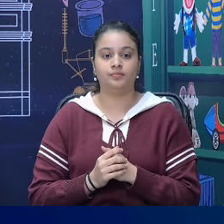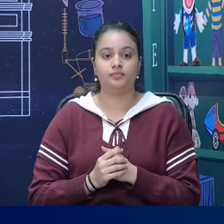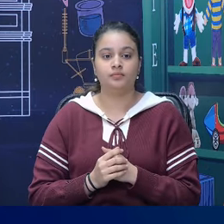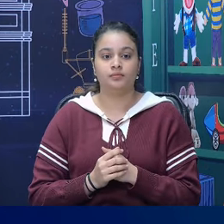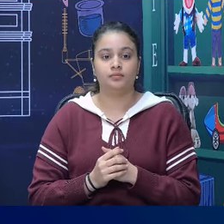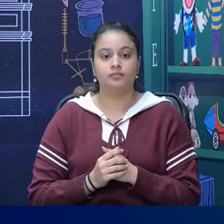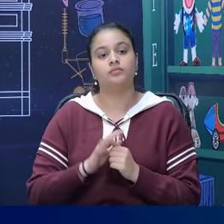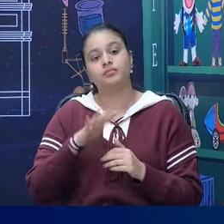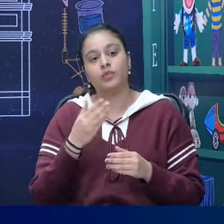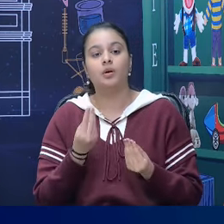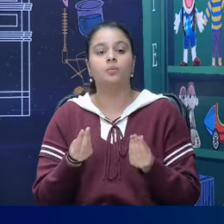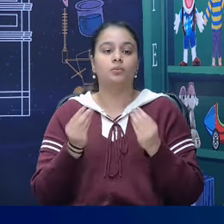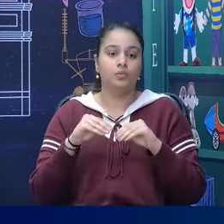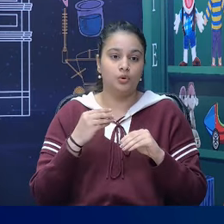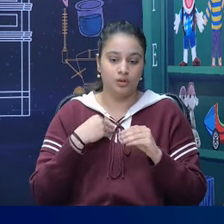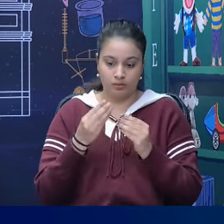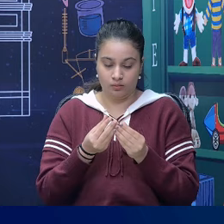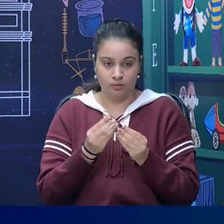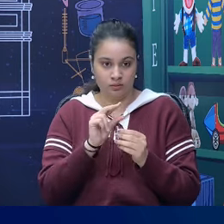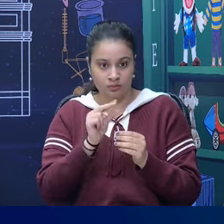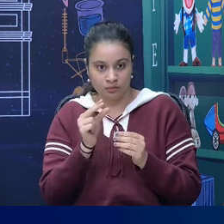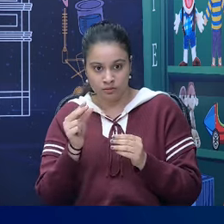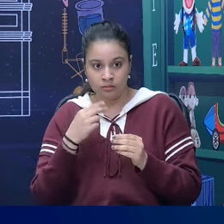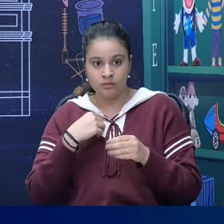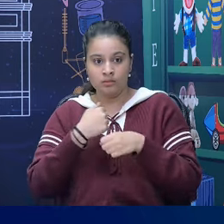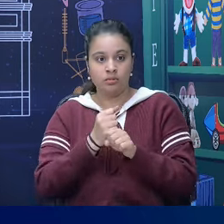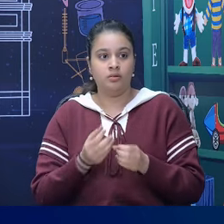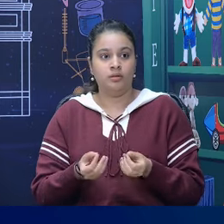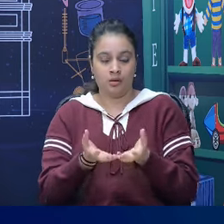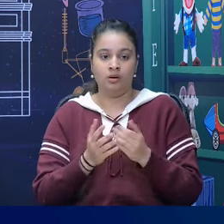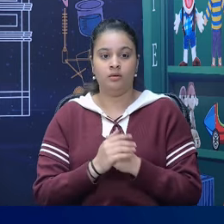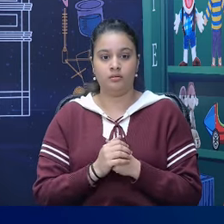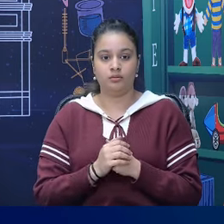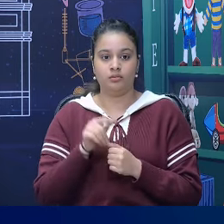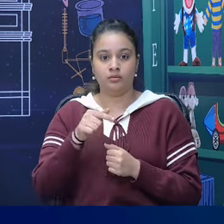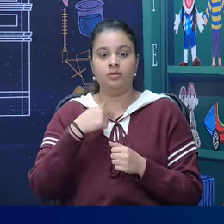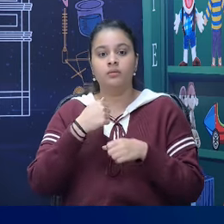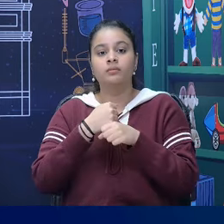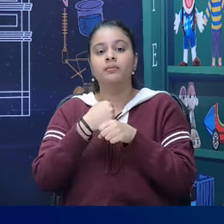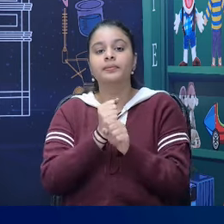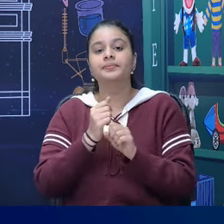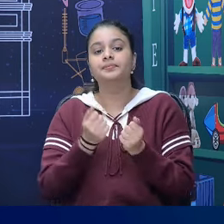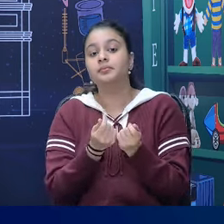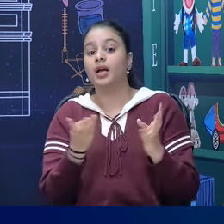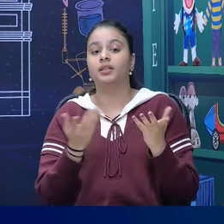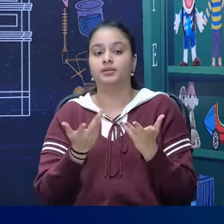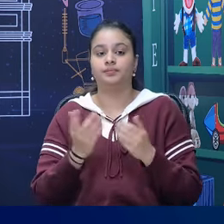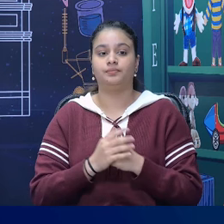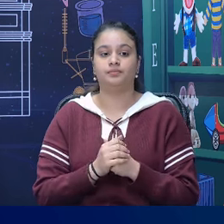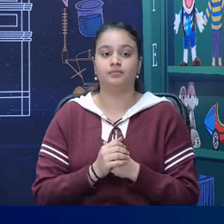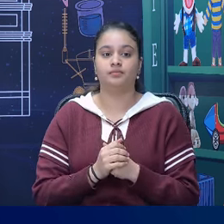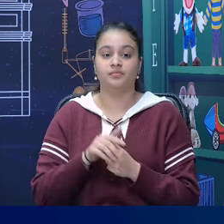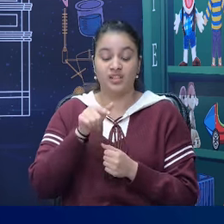पे मैं आपको कुछ और ब्लॉक्स देती हूं तो आप देखिए कितने बना सकते हैं मैक्सिमम जैसे मैंने यहां पर बनाया अब सिमरन हमारे पास